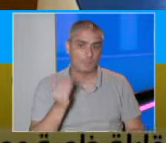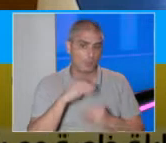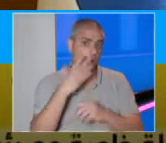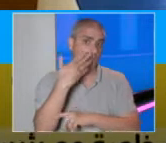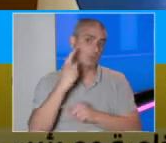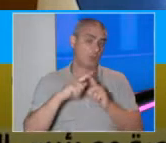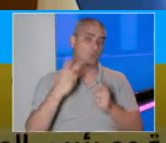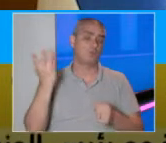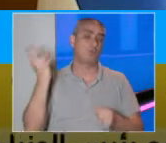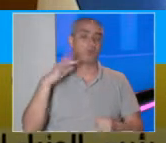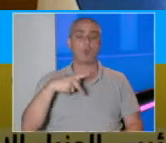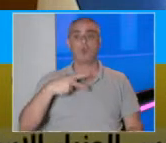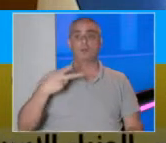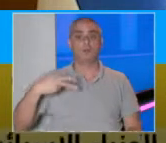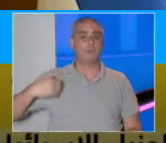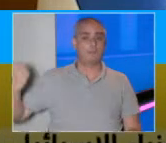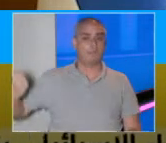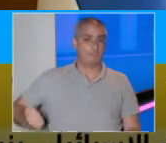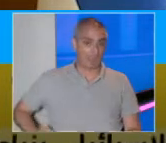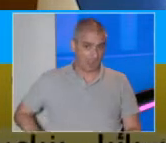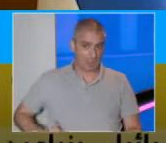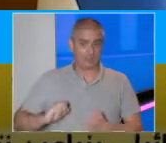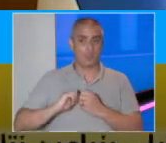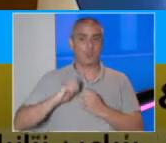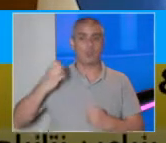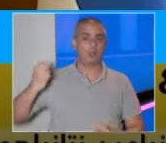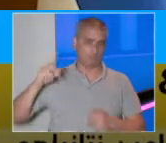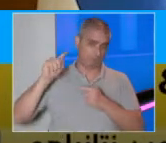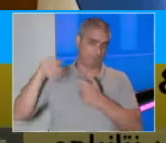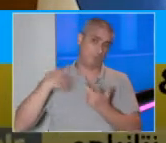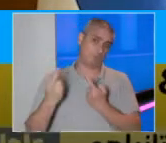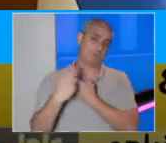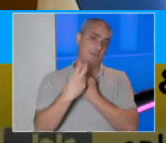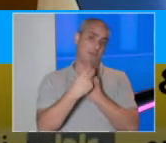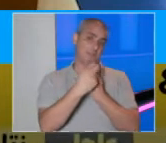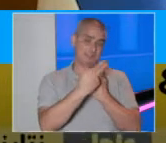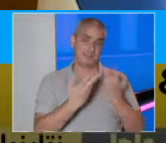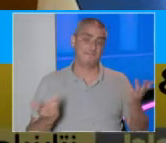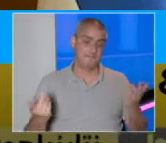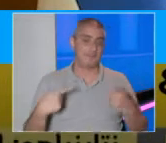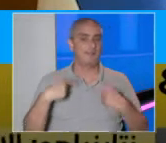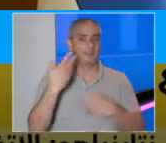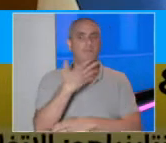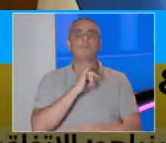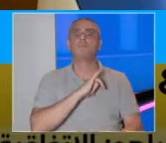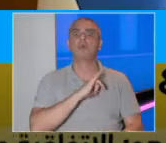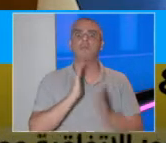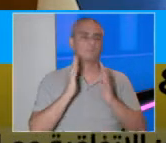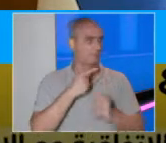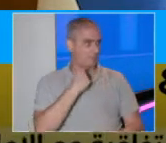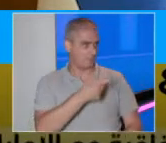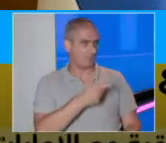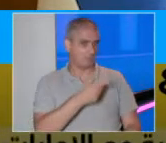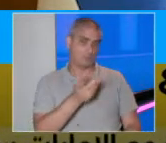כמו בחרן, כמו אומן, שהם גם בקנה כדי להצטרף לחגיגה הזאת, כך שזה ימים מדיניים מאוד מעניינים. אז אמרת